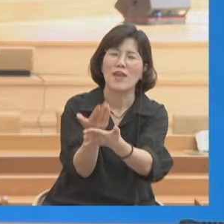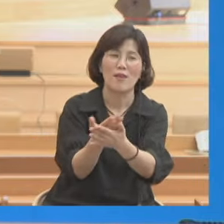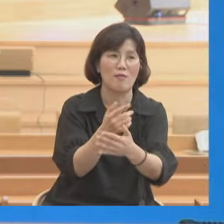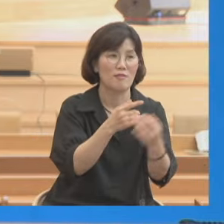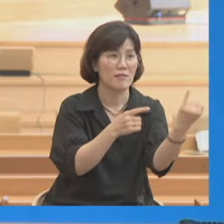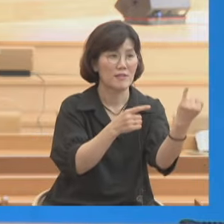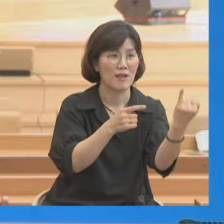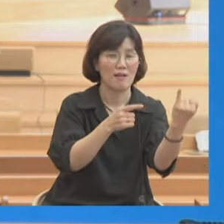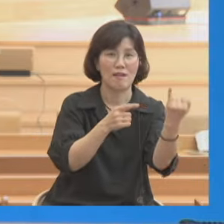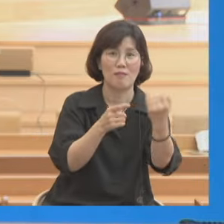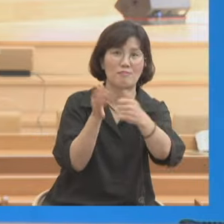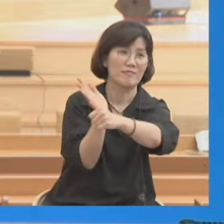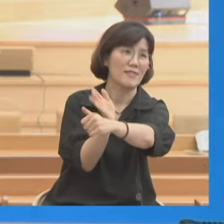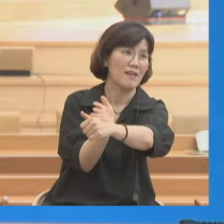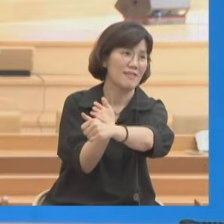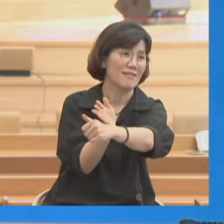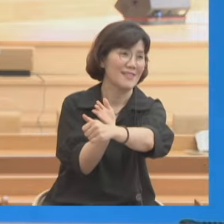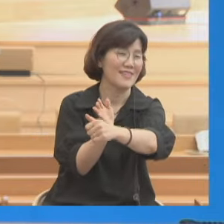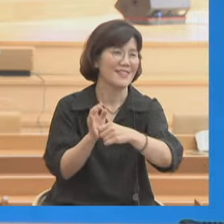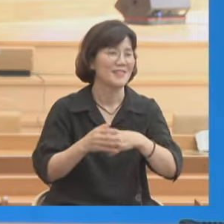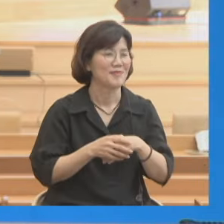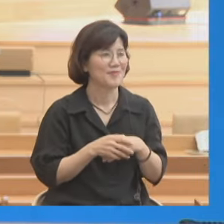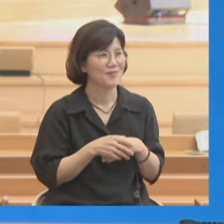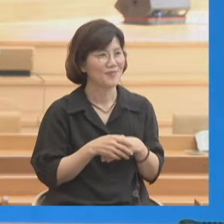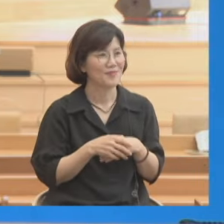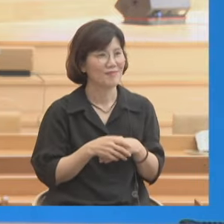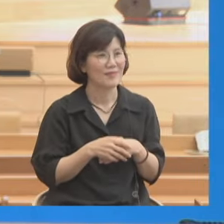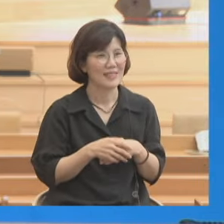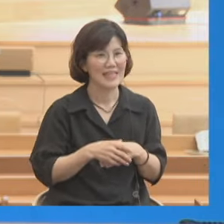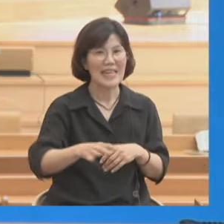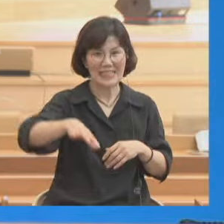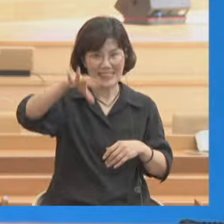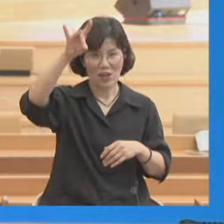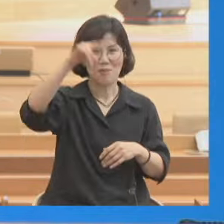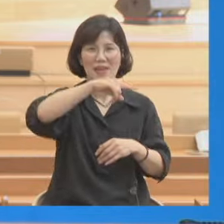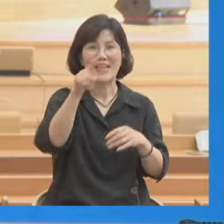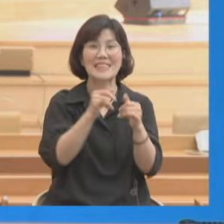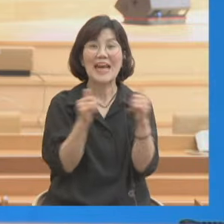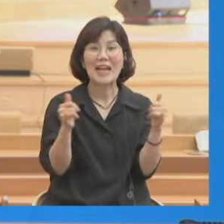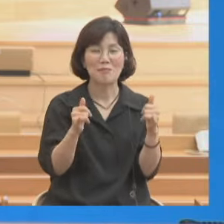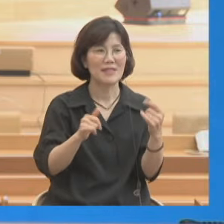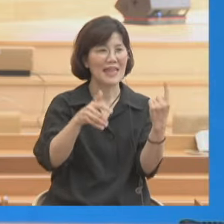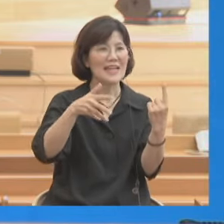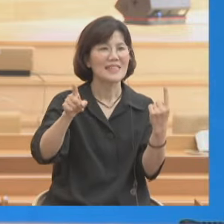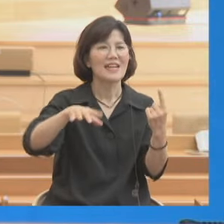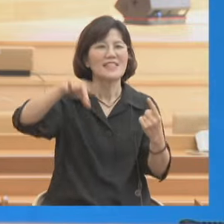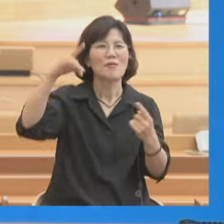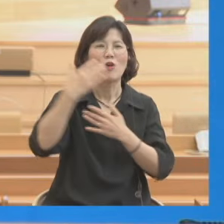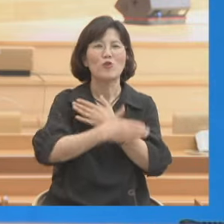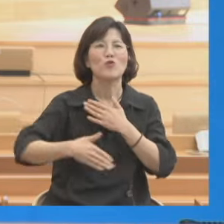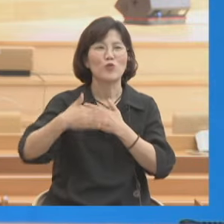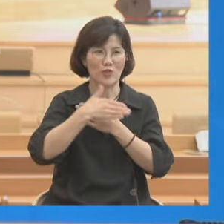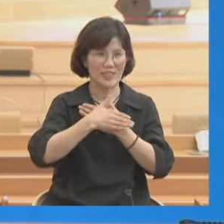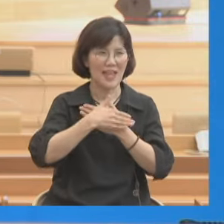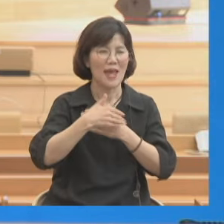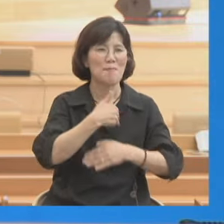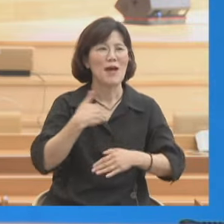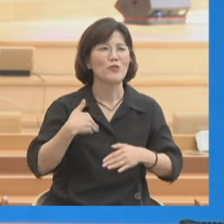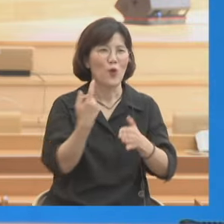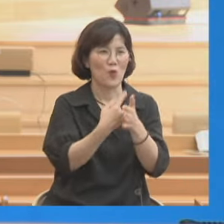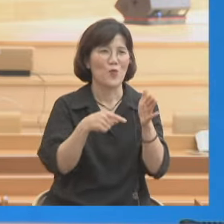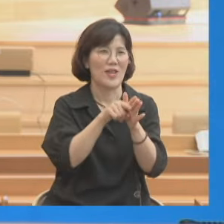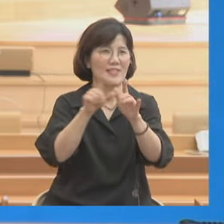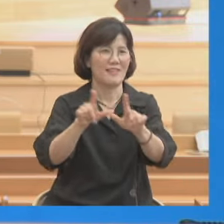여러분, 사람들은 태어나서 1차적으로는 육체 중심적으로 삽니다. 그렇게 인생을 살아요. 육체의 만족을